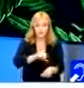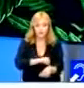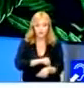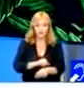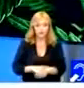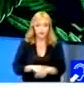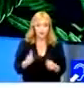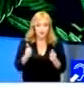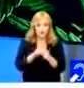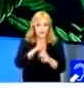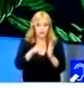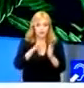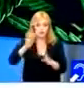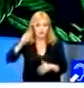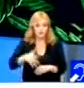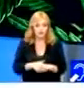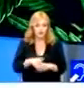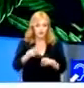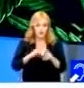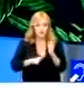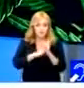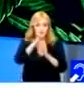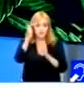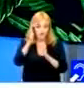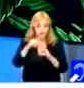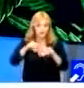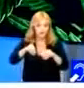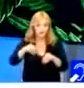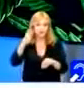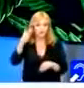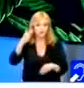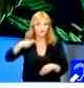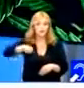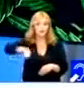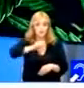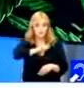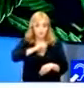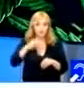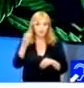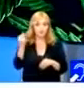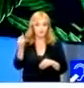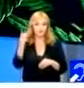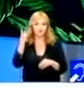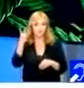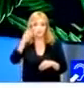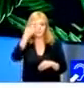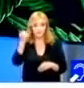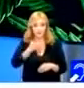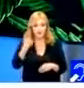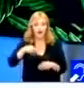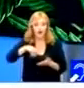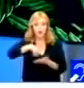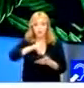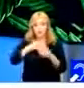localității Miroslava din județul Iași. Plantele erau cultivate de 2 cetățeni spanioli și 2 italieni. Aceștia au cumpărat un teren de 800